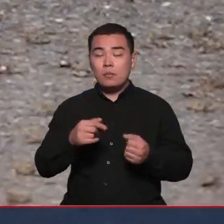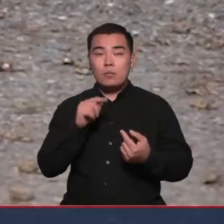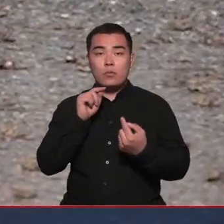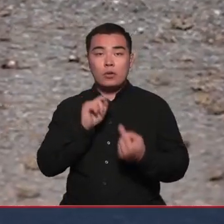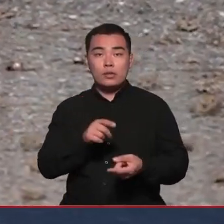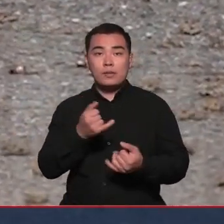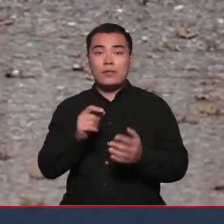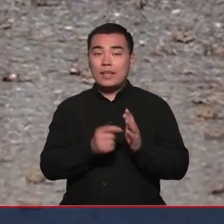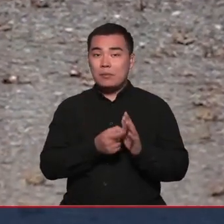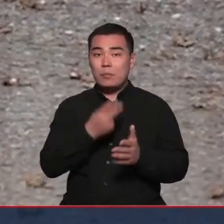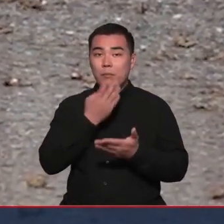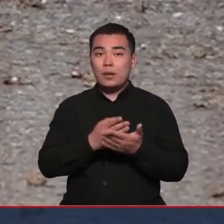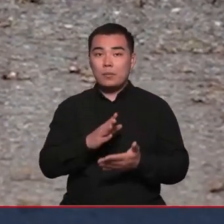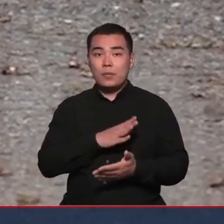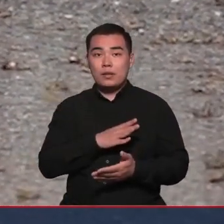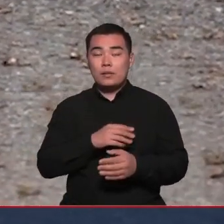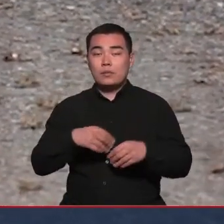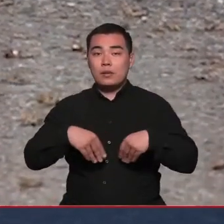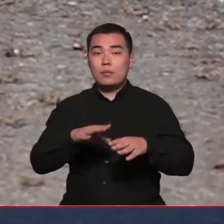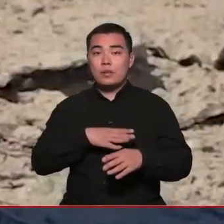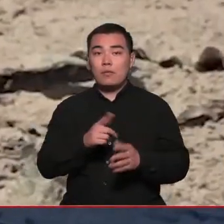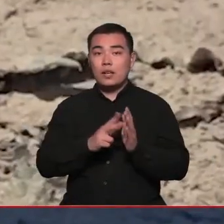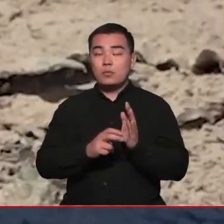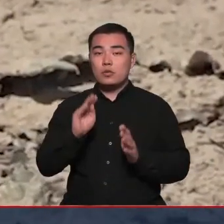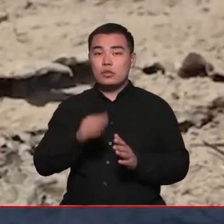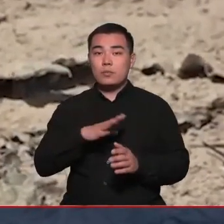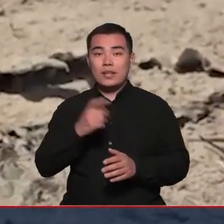саранчовые вредителей обработано более 800.000